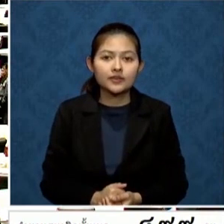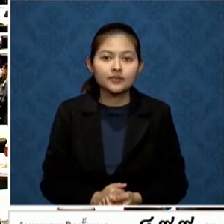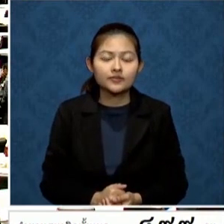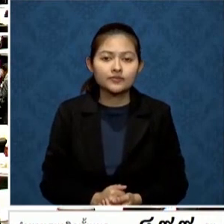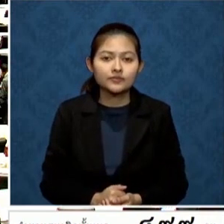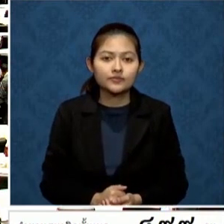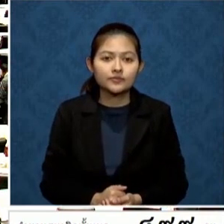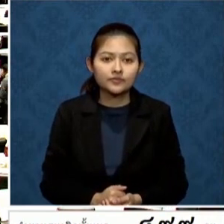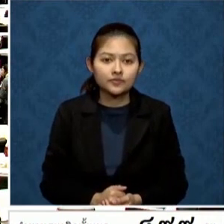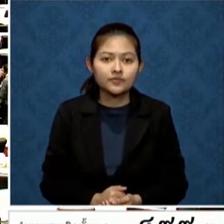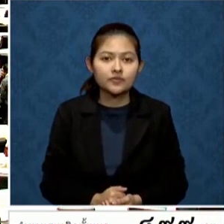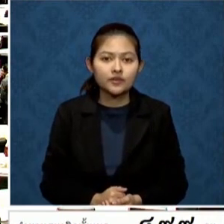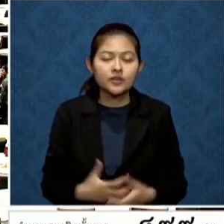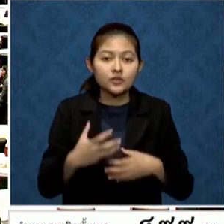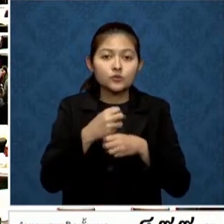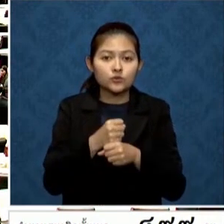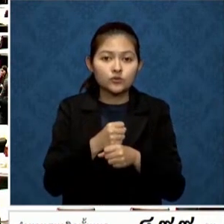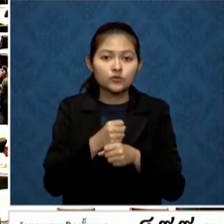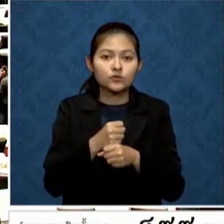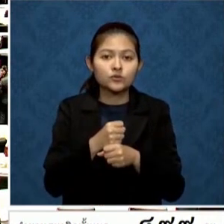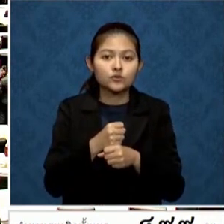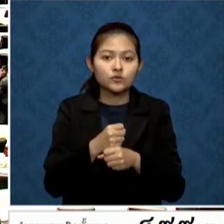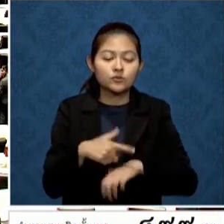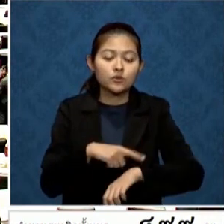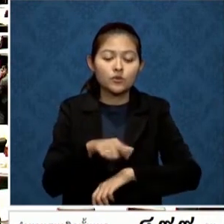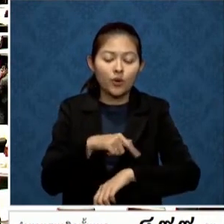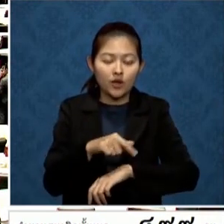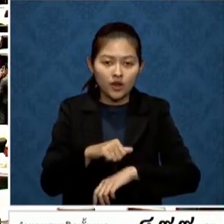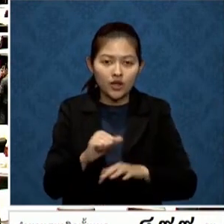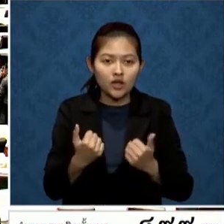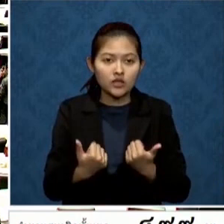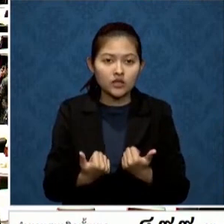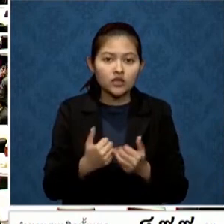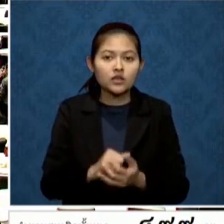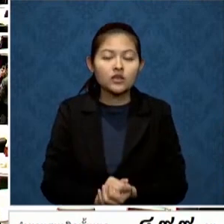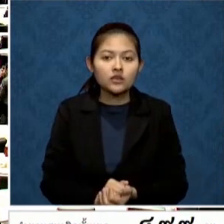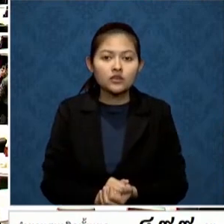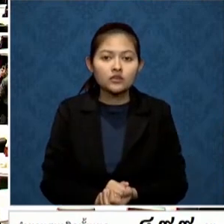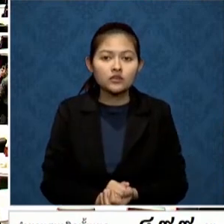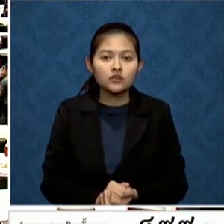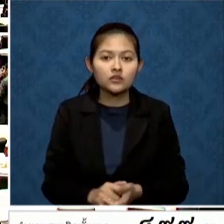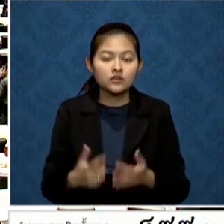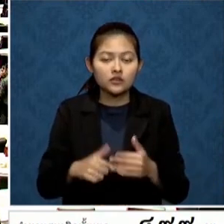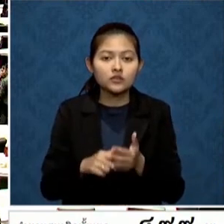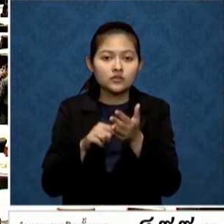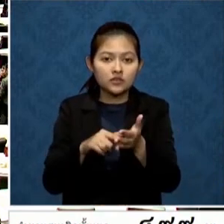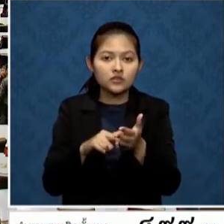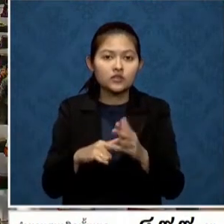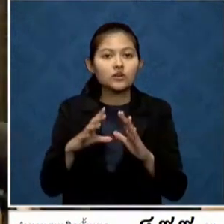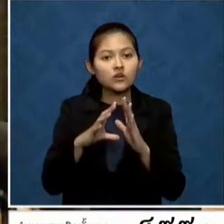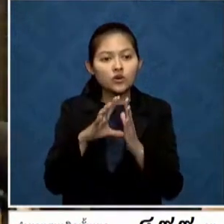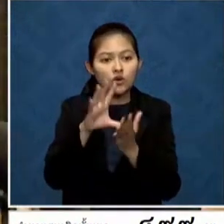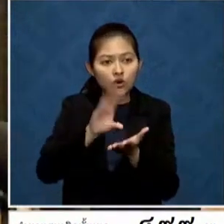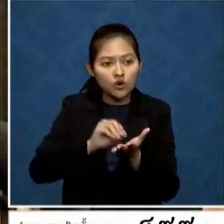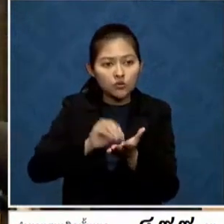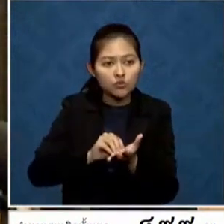ในวันนี้นะครับและเพื่อให้กระชับนะครับต่อเวลาการประชุมสภานั้นเนี่ยก็อยากจะเน้นไปที่ประเด็นที่อาจจะเป็นข้อมูลหรือข้อเท็จจริง